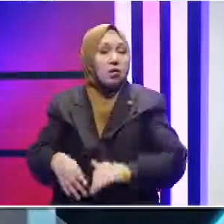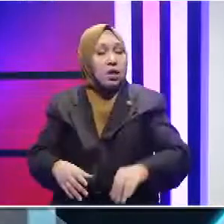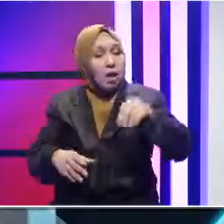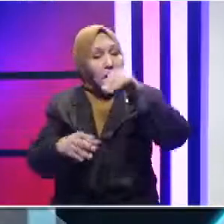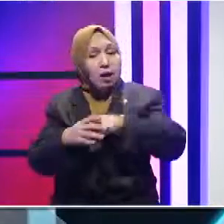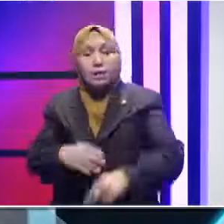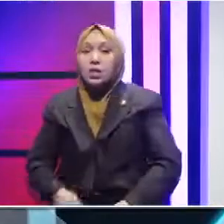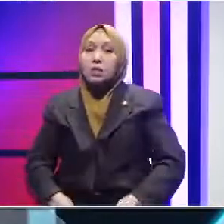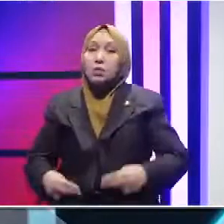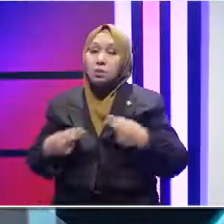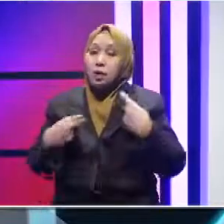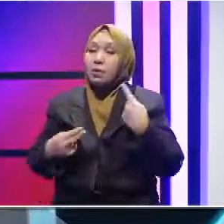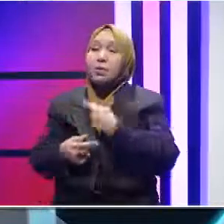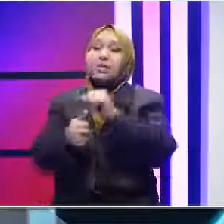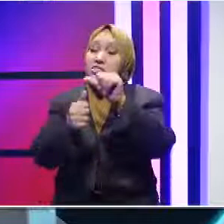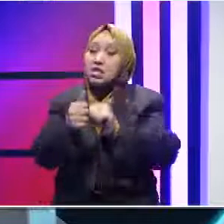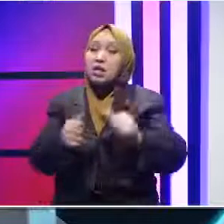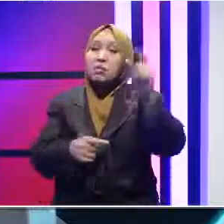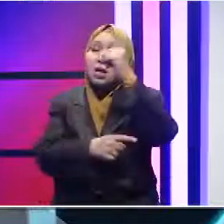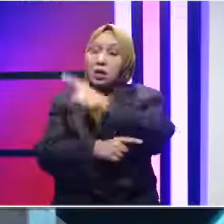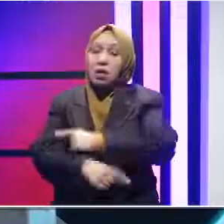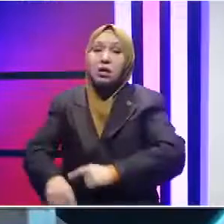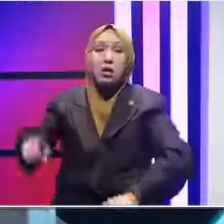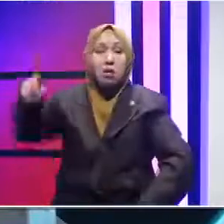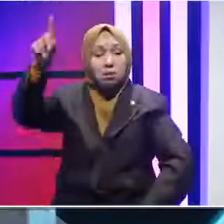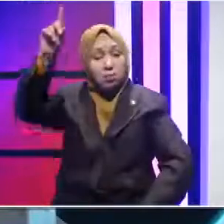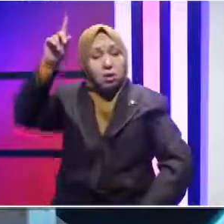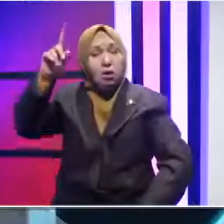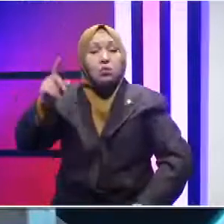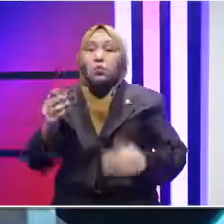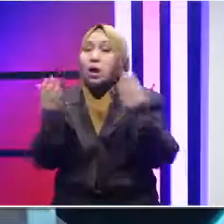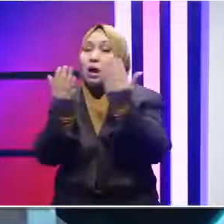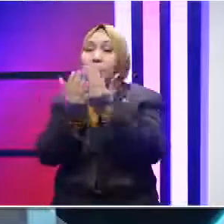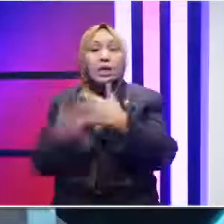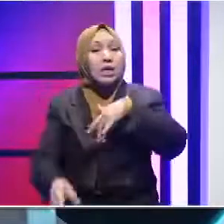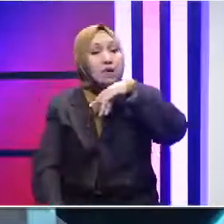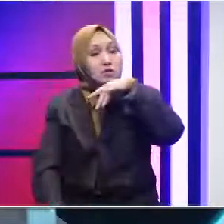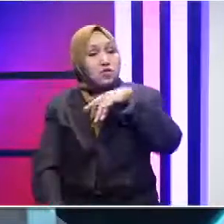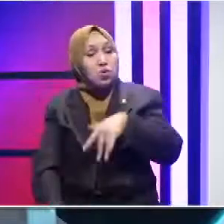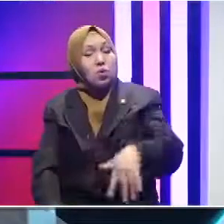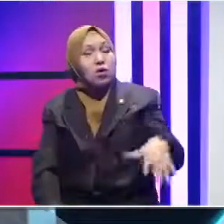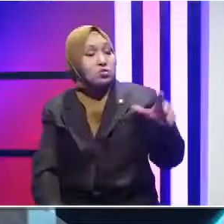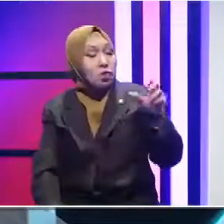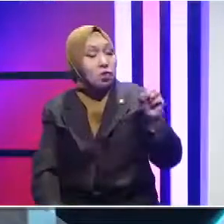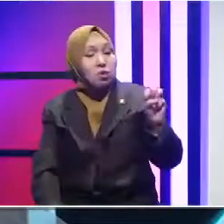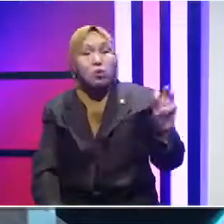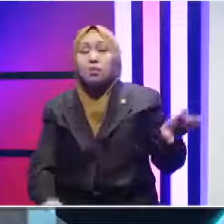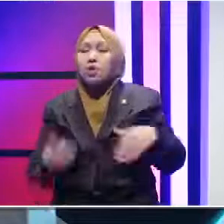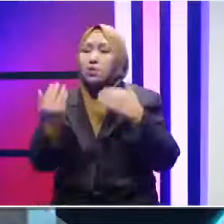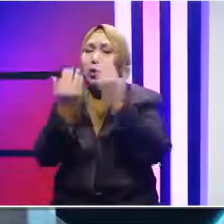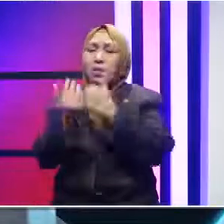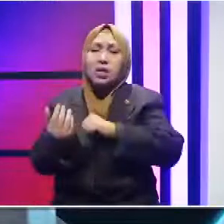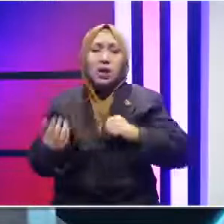dalam kehidupan seharian kami ya Allah. Wa sallallahu ala sayyidina Muhammadin wa ala alihi